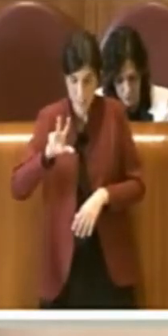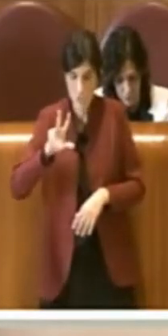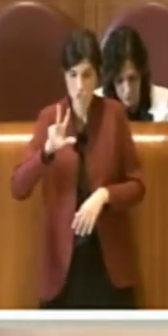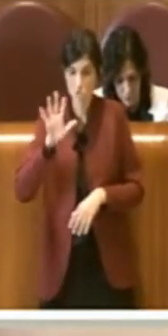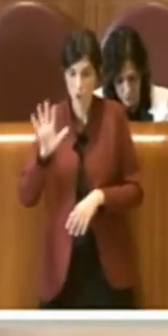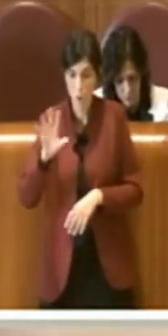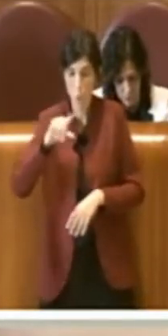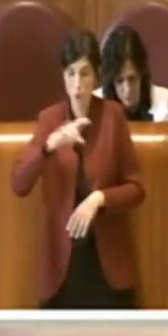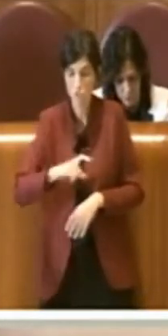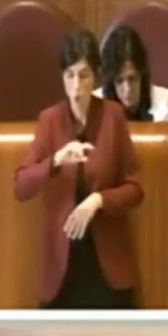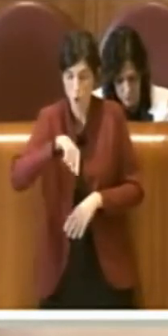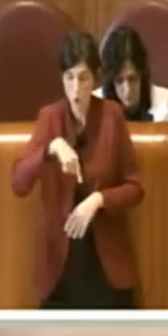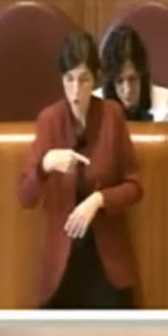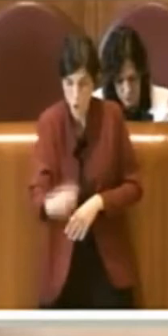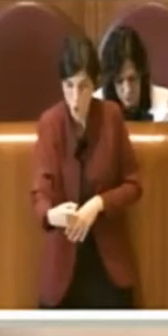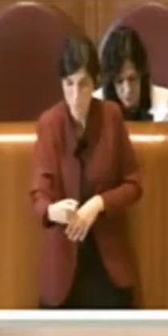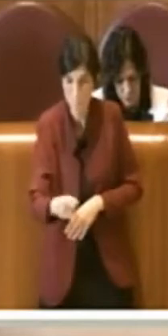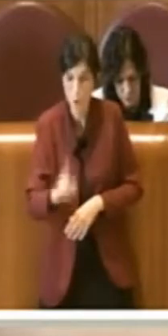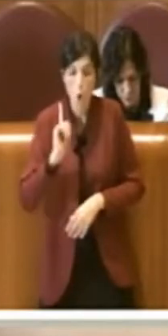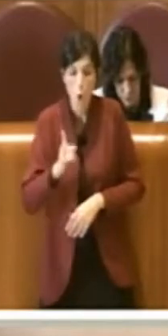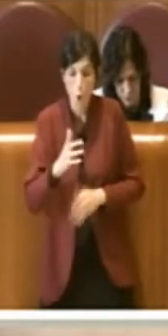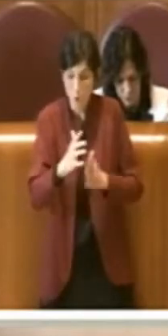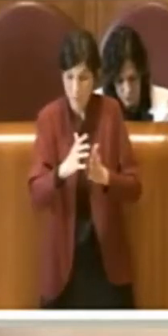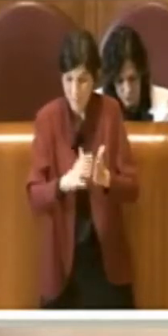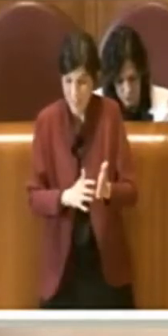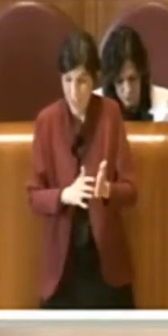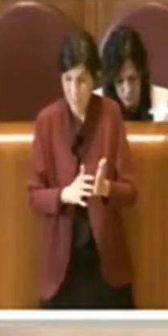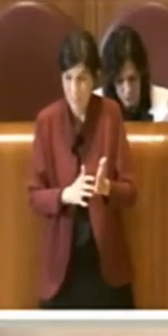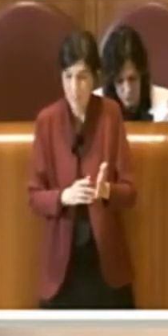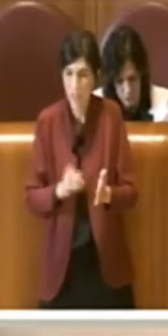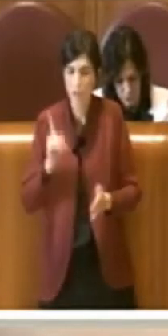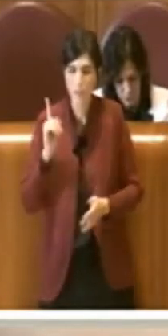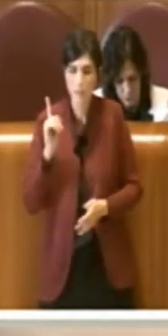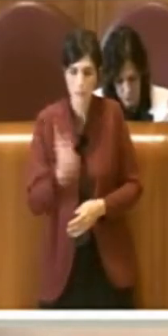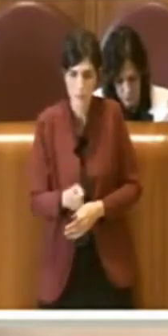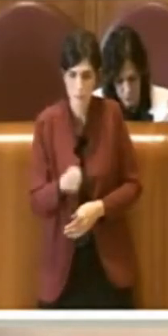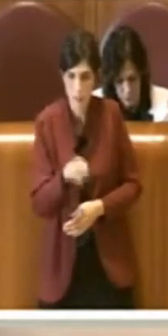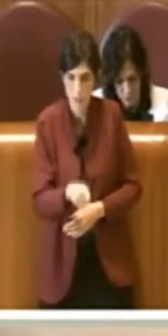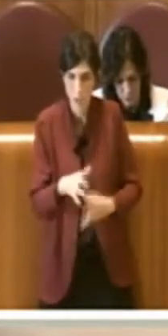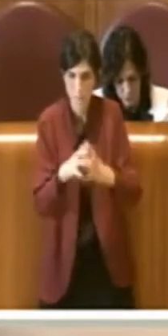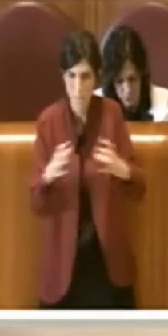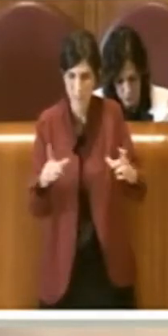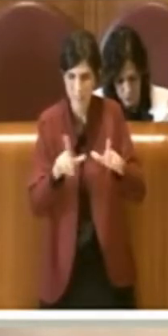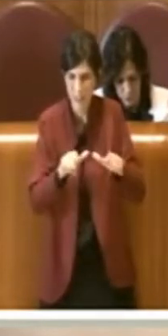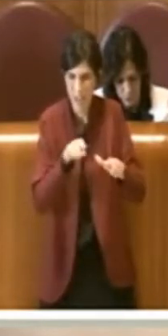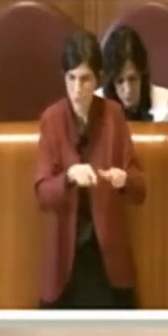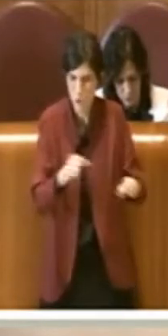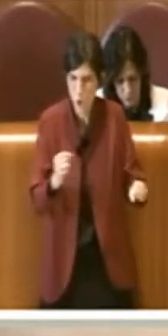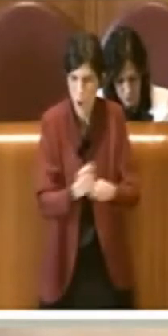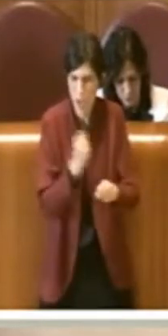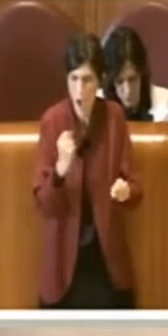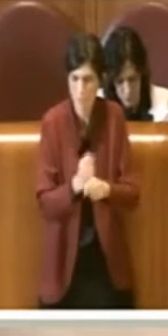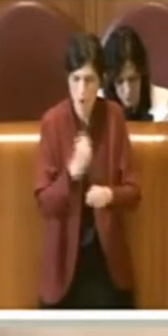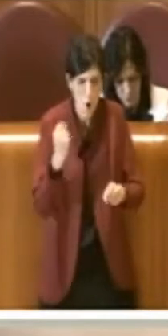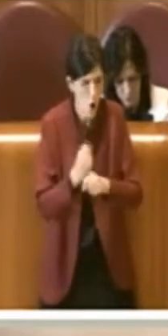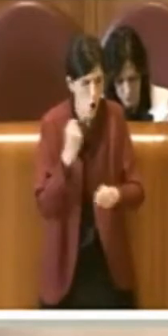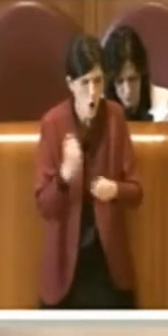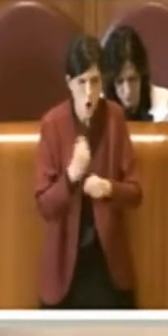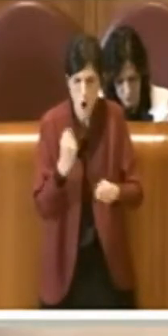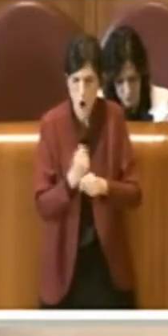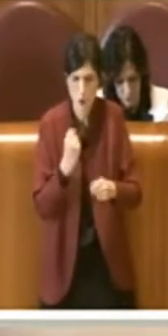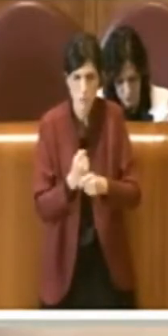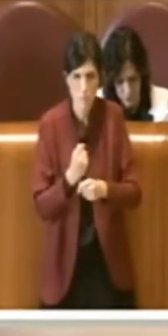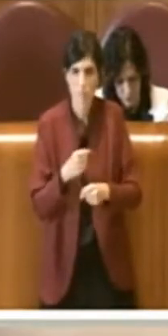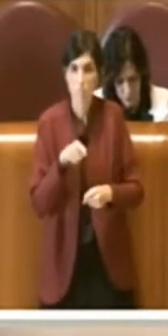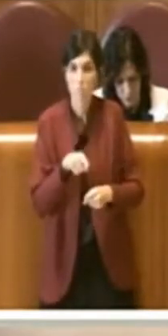arrivata questa ordinanza. Ben 35 giorni che ha imposto agli impianti del Lazio di lavorare alla massima capacità. Io voglio raccontare